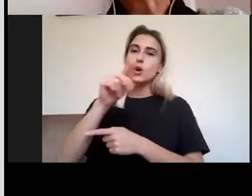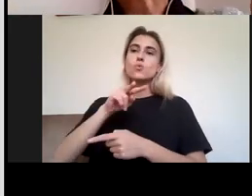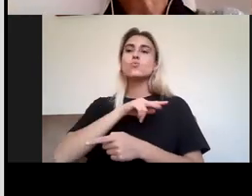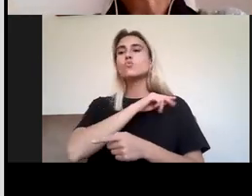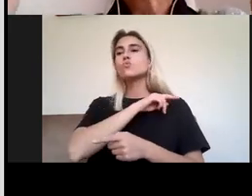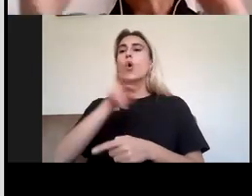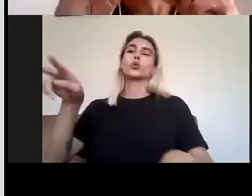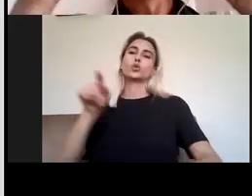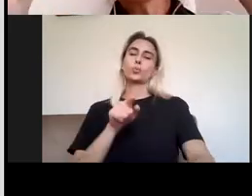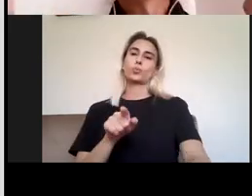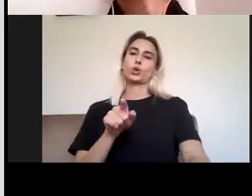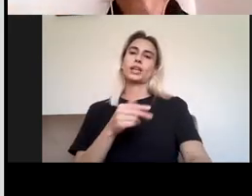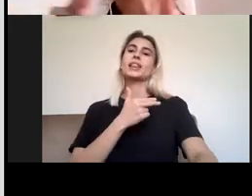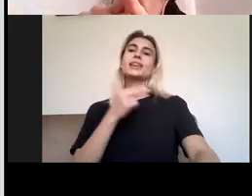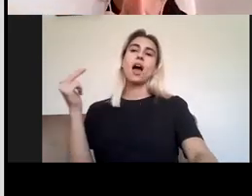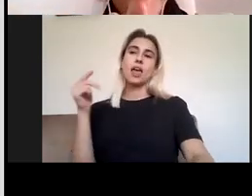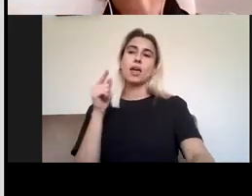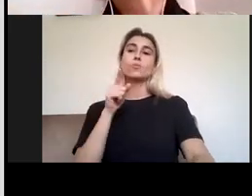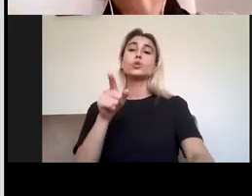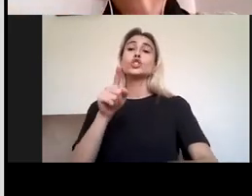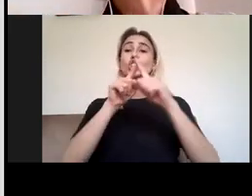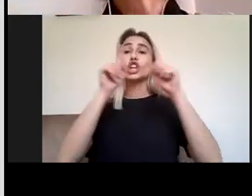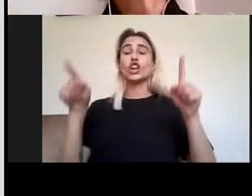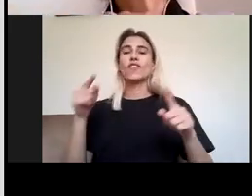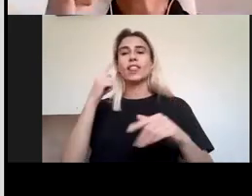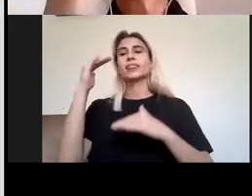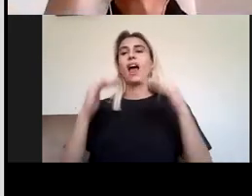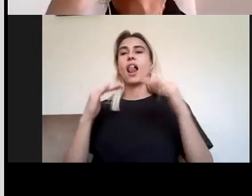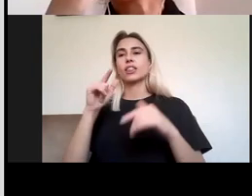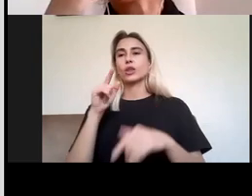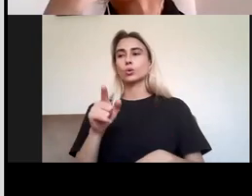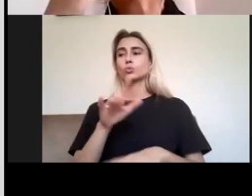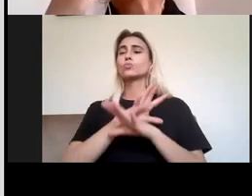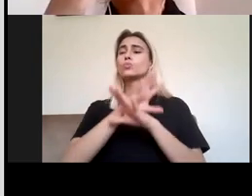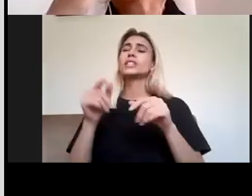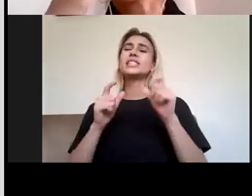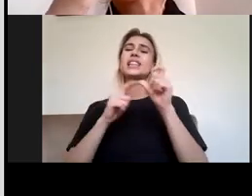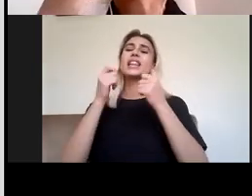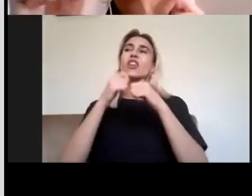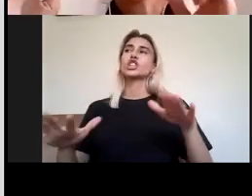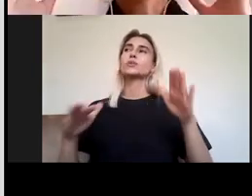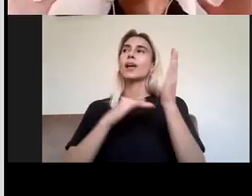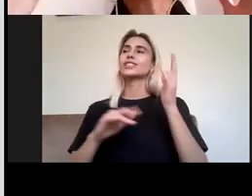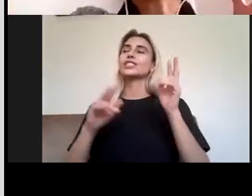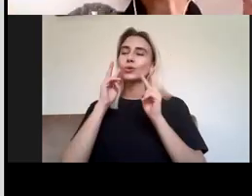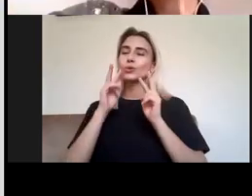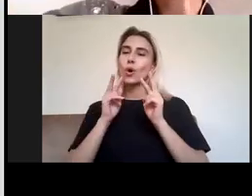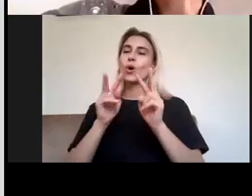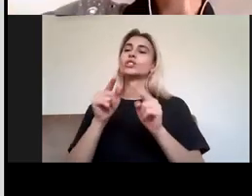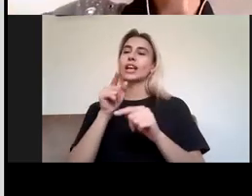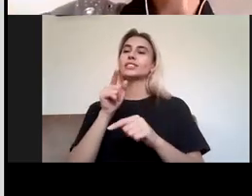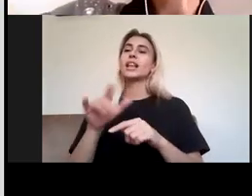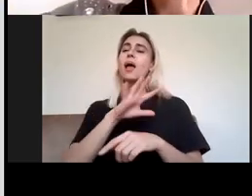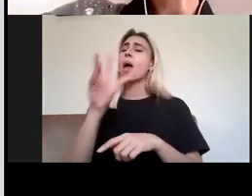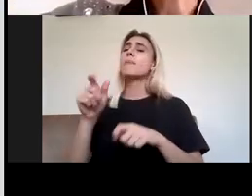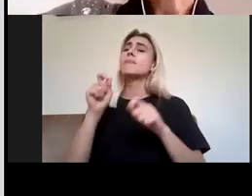bu hikayeyi bu çerçevede değerlendiriyoruz. Çünkü bütün strateji belgesinde de göreceksiniz, bütün yaptığı